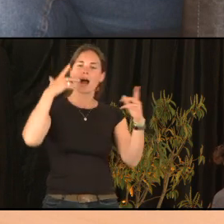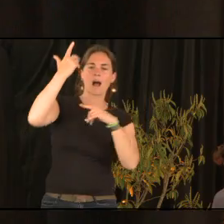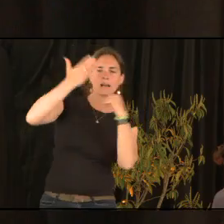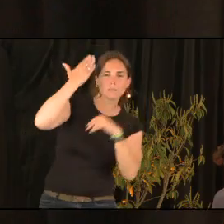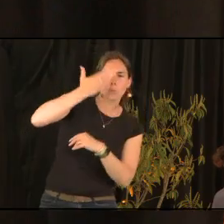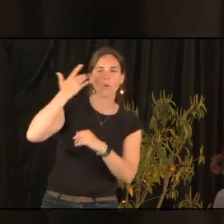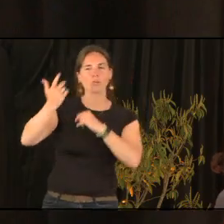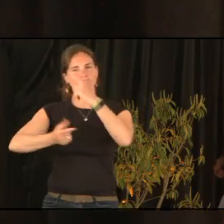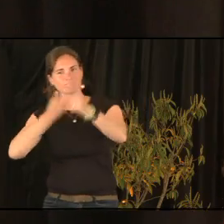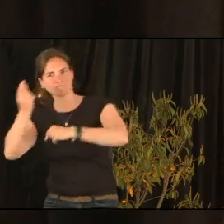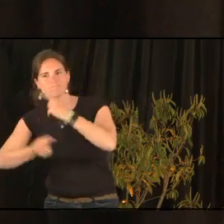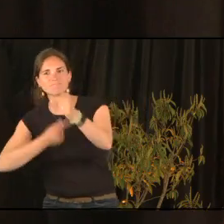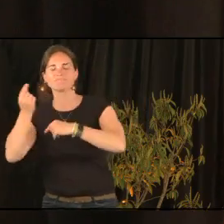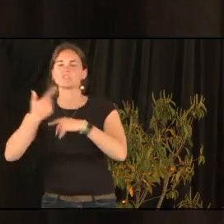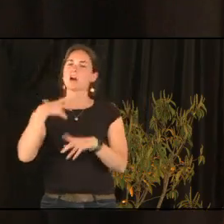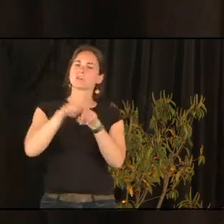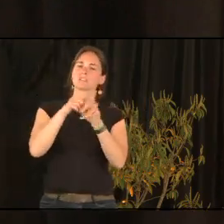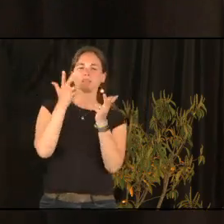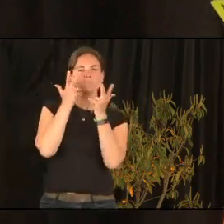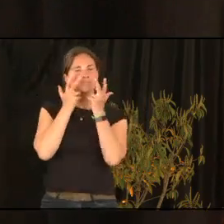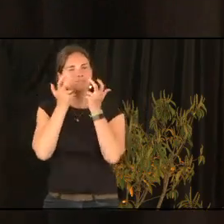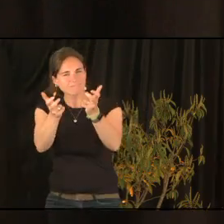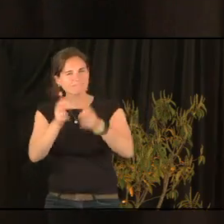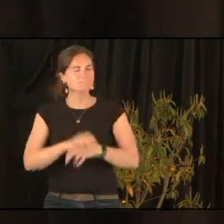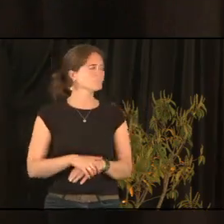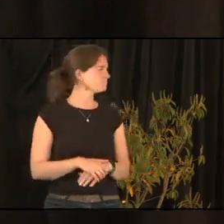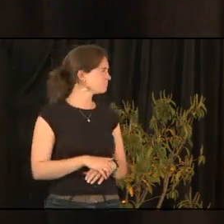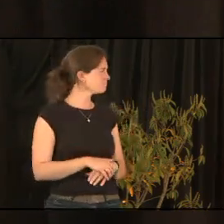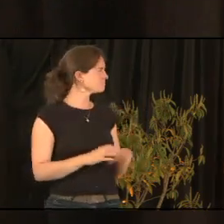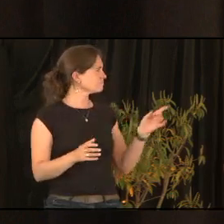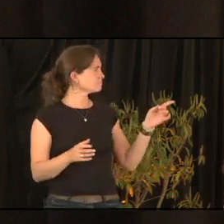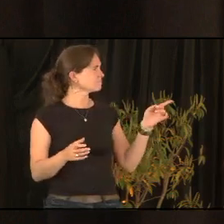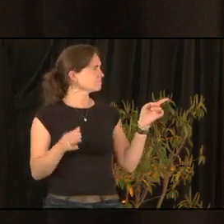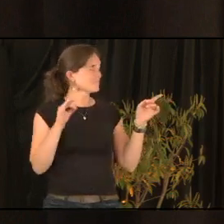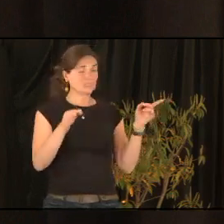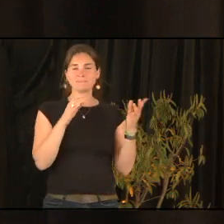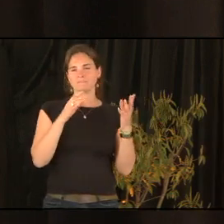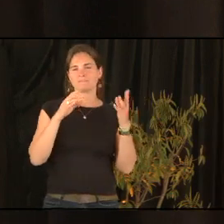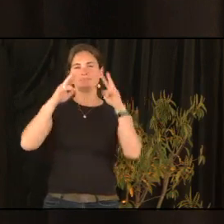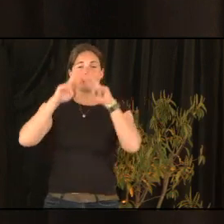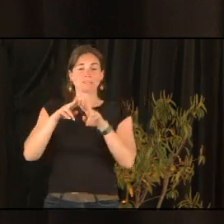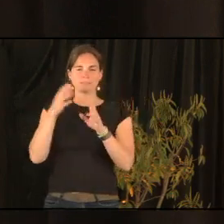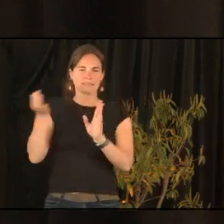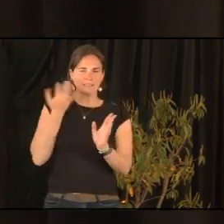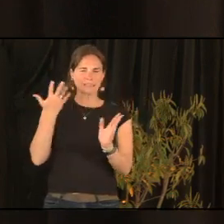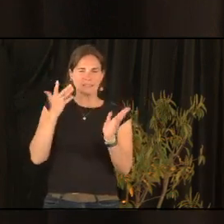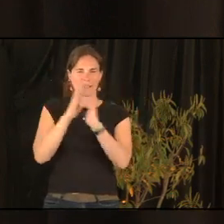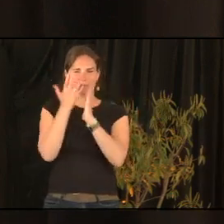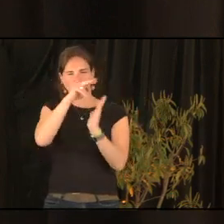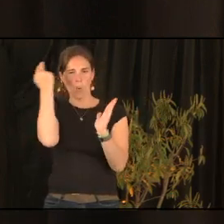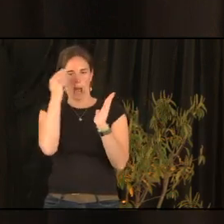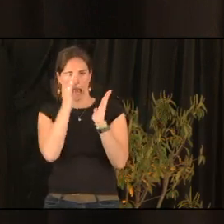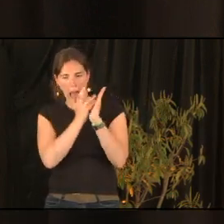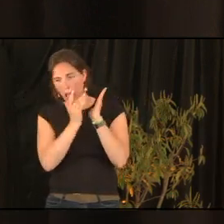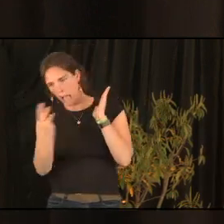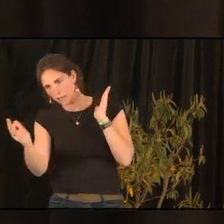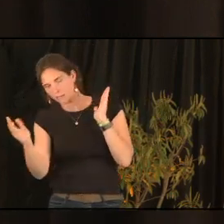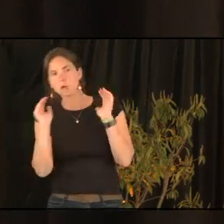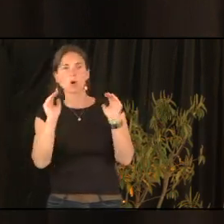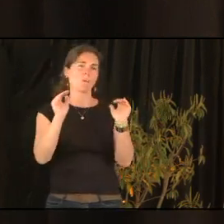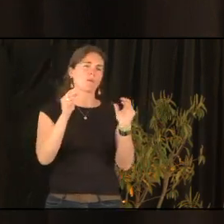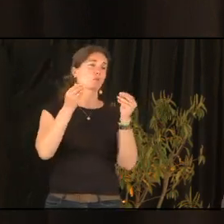flore, il y a de l'émerveillement. Oui, vous avez réussi à mettre de l'émerveillement. C'est peut-être le seul moment, parce que c'est vrai que tout le monde m'a dit que le livre est très très noir, alors quand même, je ne voudrais